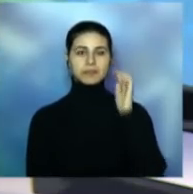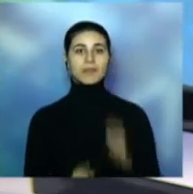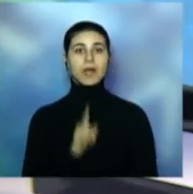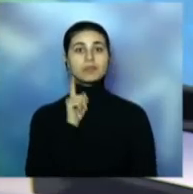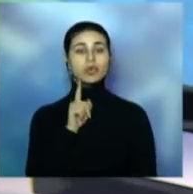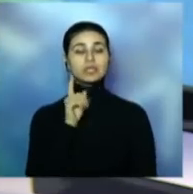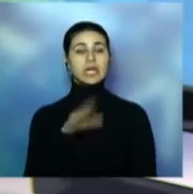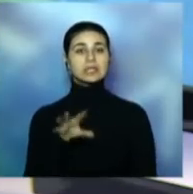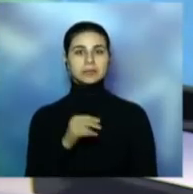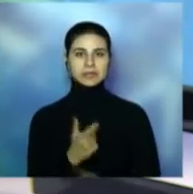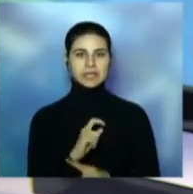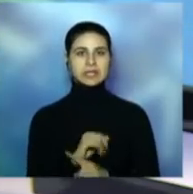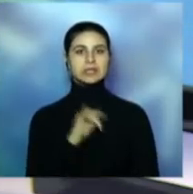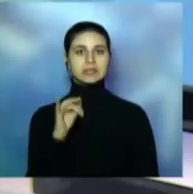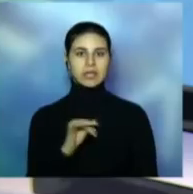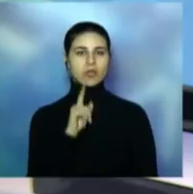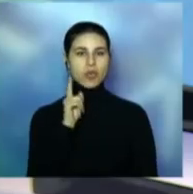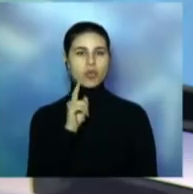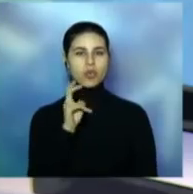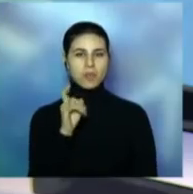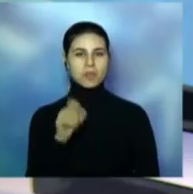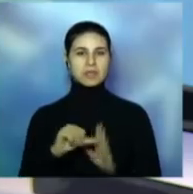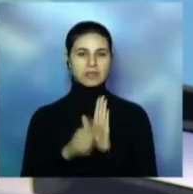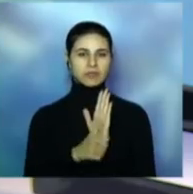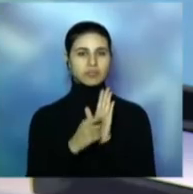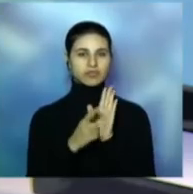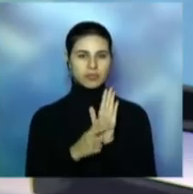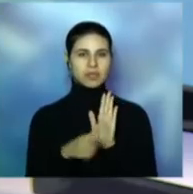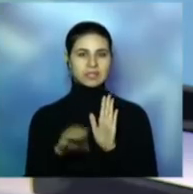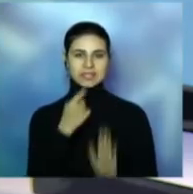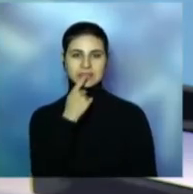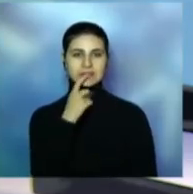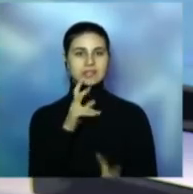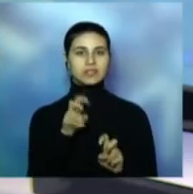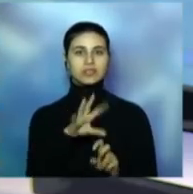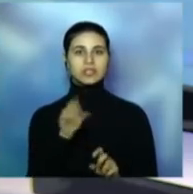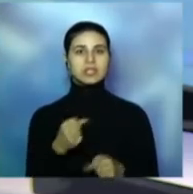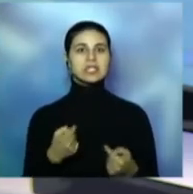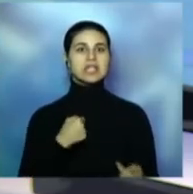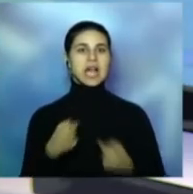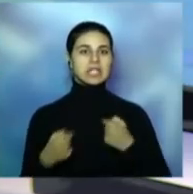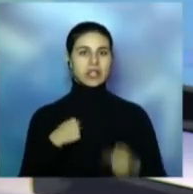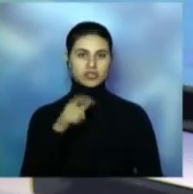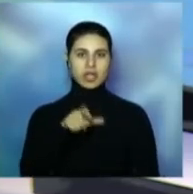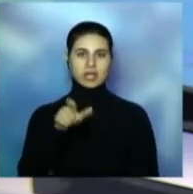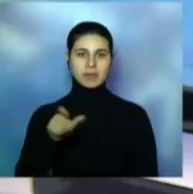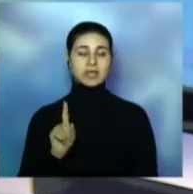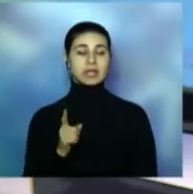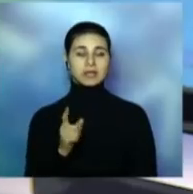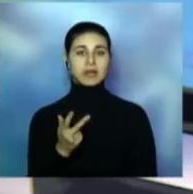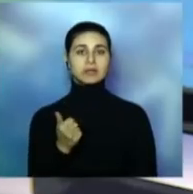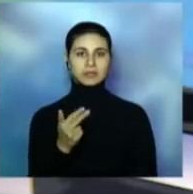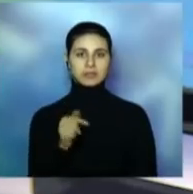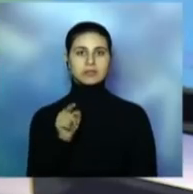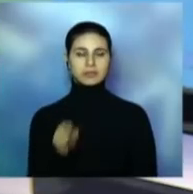უკვე ძალიან საინტერესო ასაკობრივი კატეგორია. მოზარდები პრაქტიკულად არიან ყველაზე ნატანჯი ადამიანები, რადგან რა თქმა